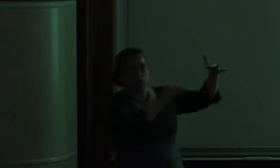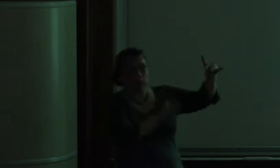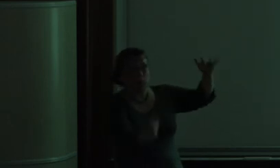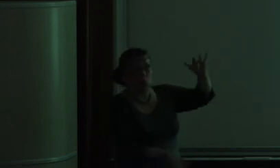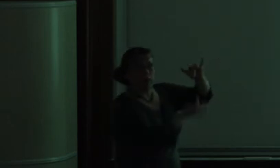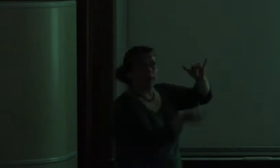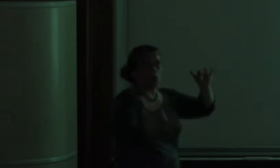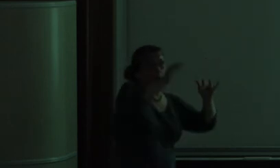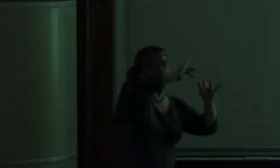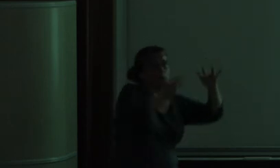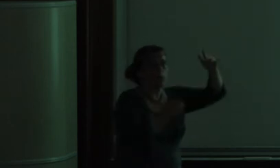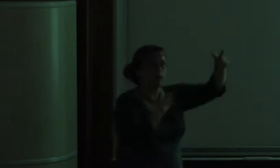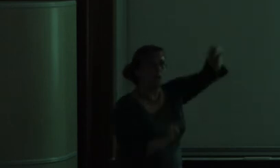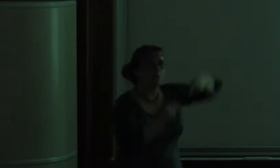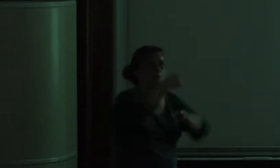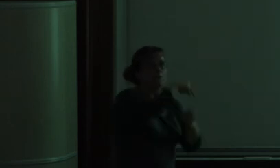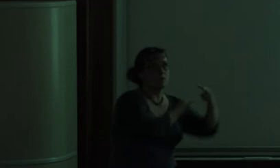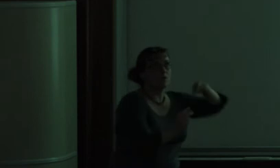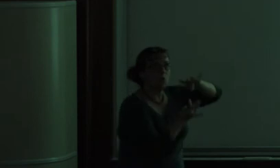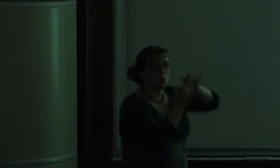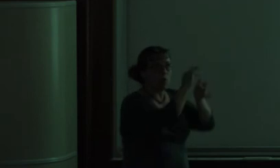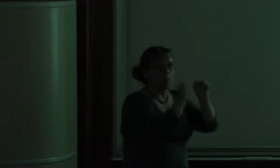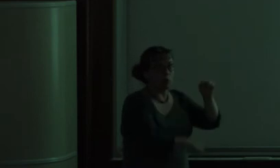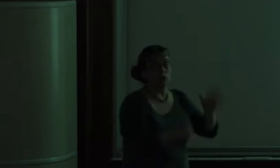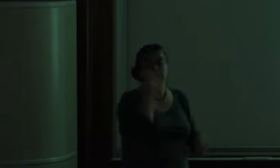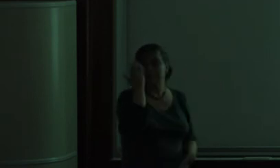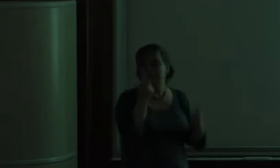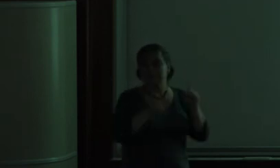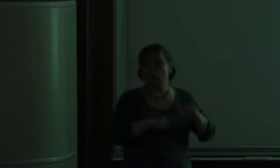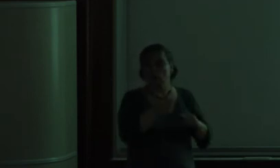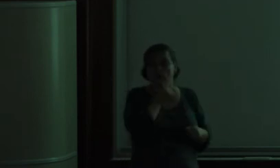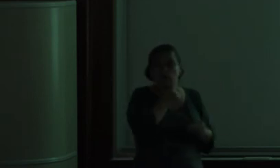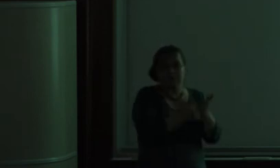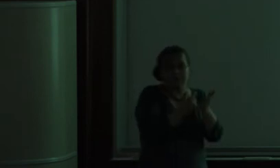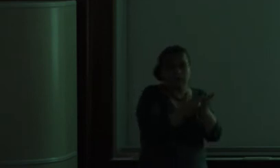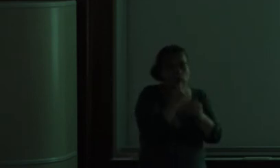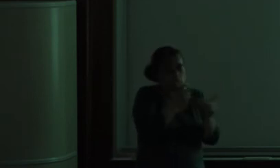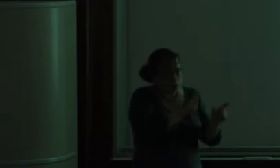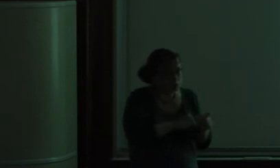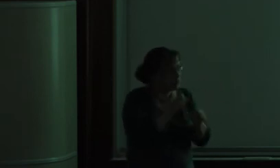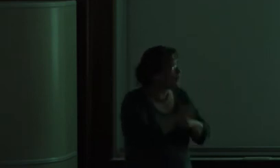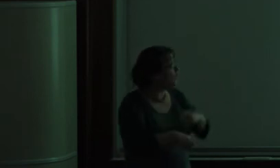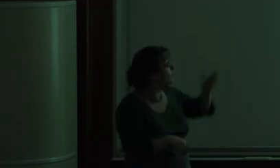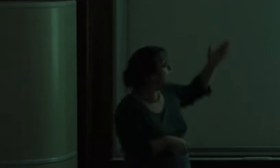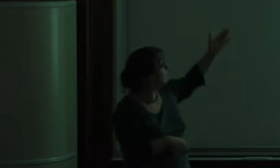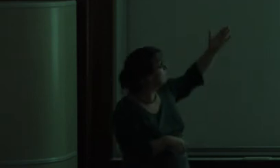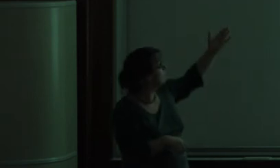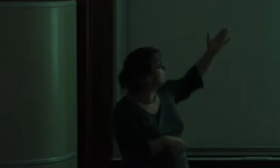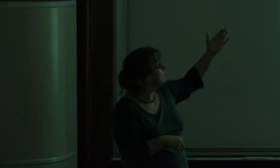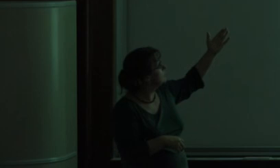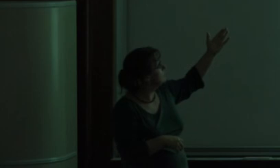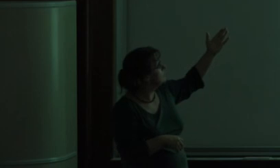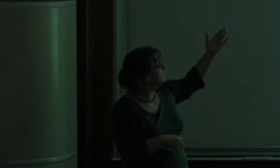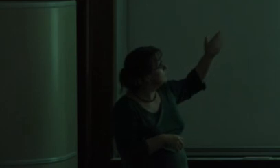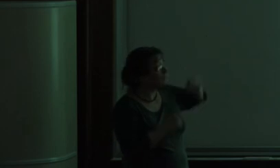ça. Si on a un petit itérateur avec YED, là on a notre générateur, et que je peux faire